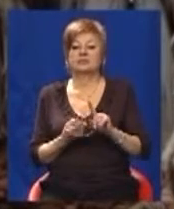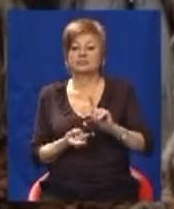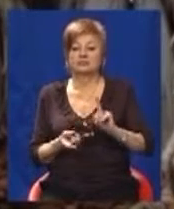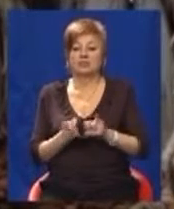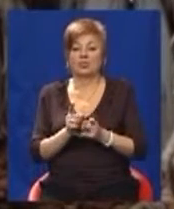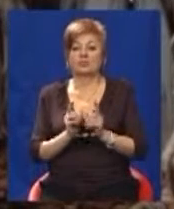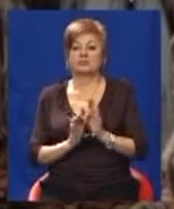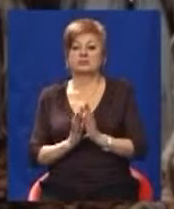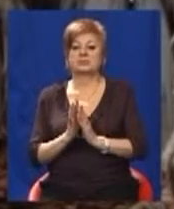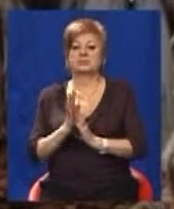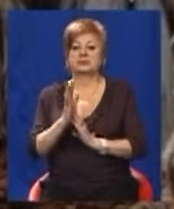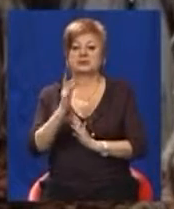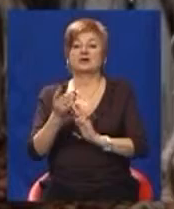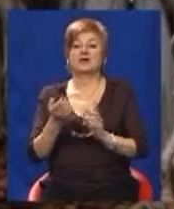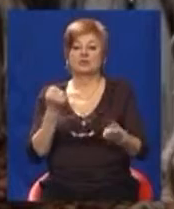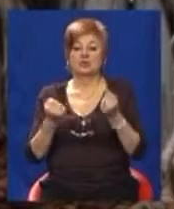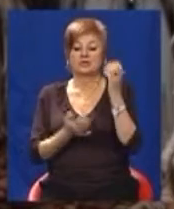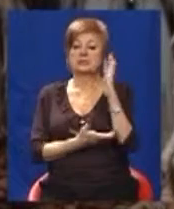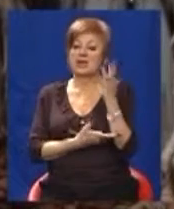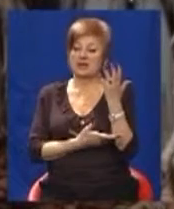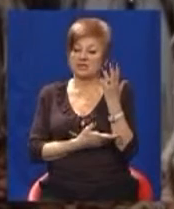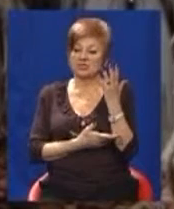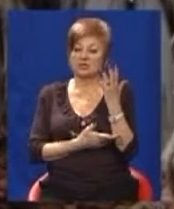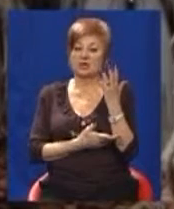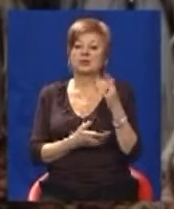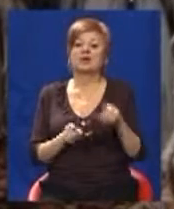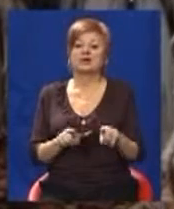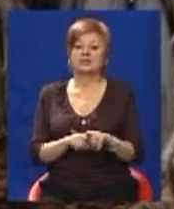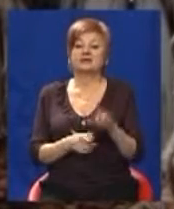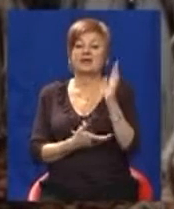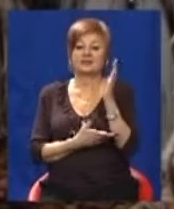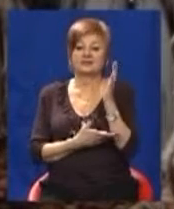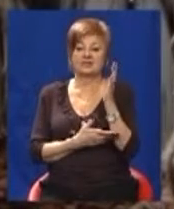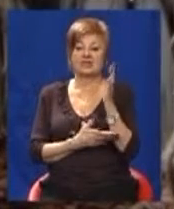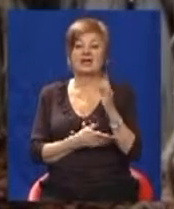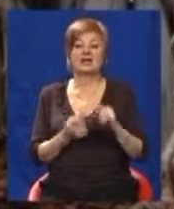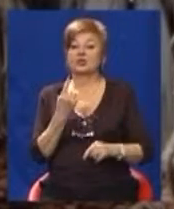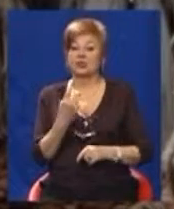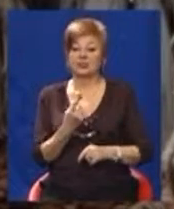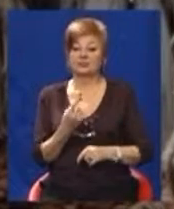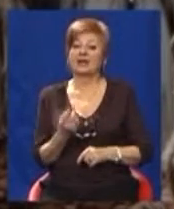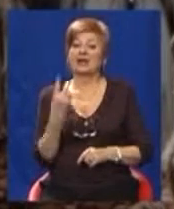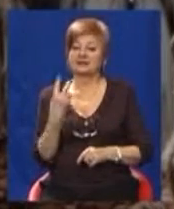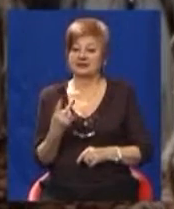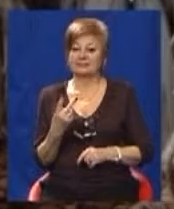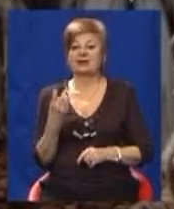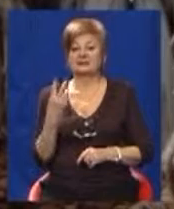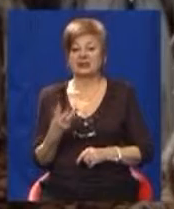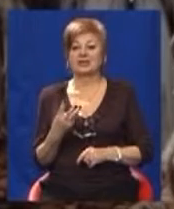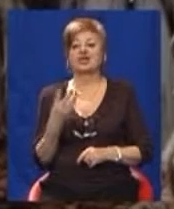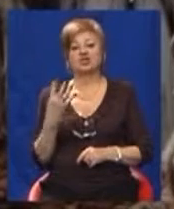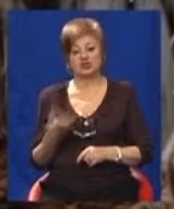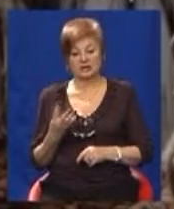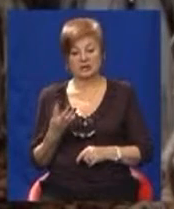корені та згодом стають міцними стовбурами. І ось у дерева вже стовбури не один, а два, три,